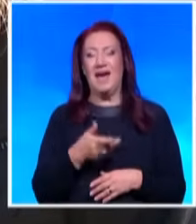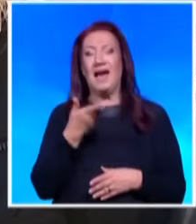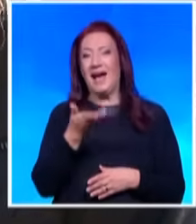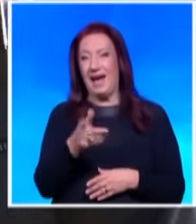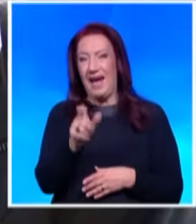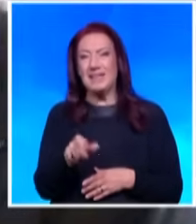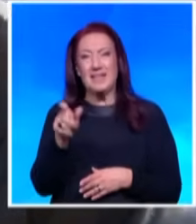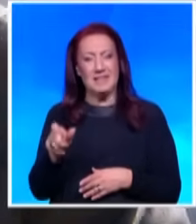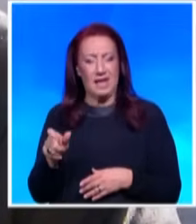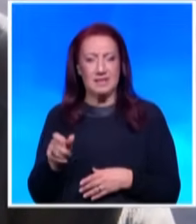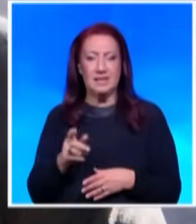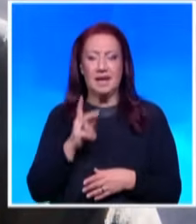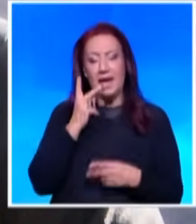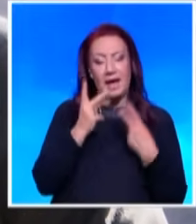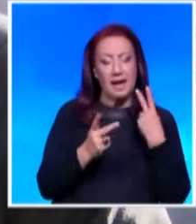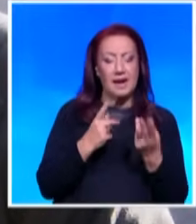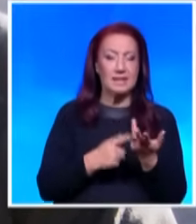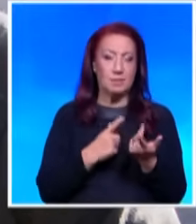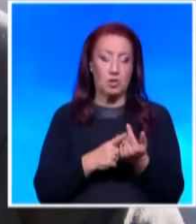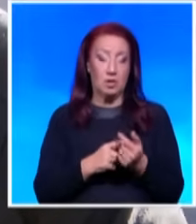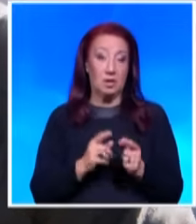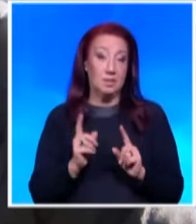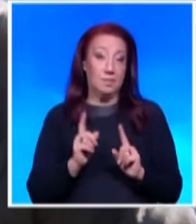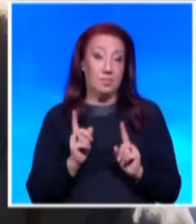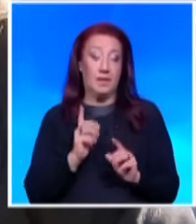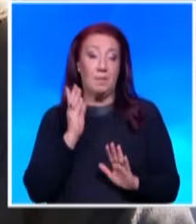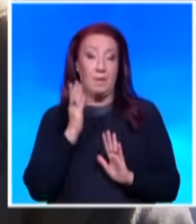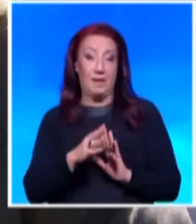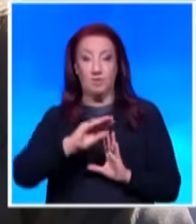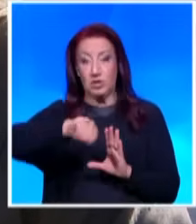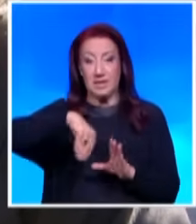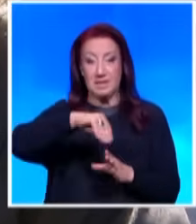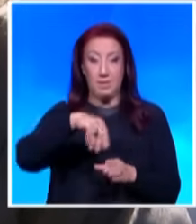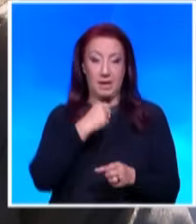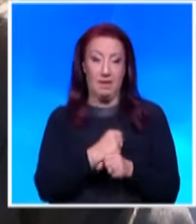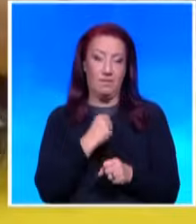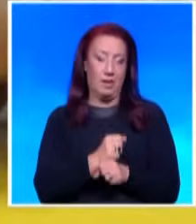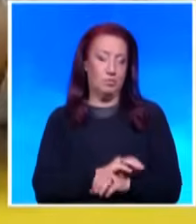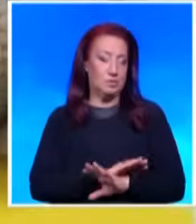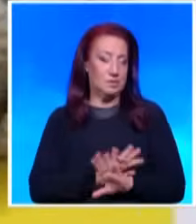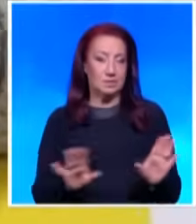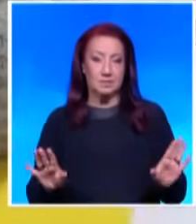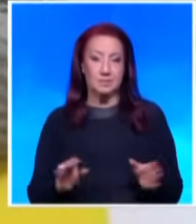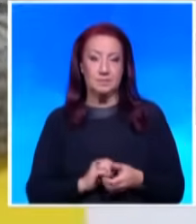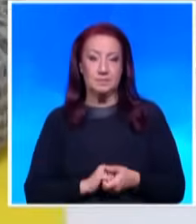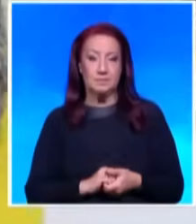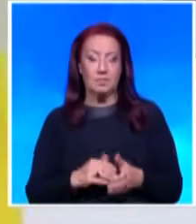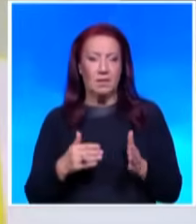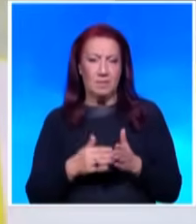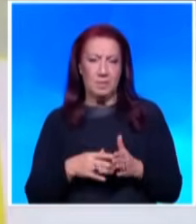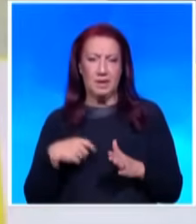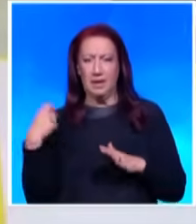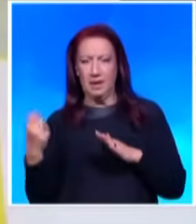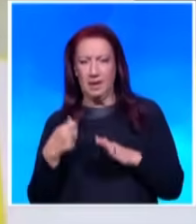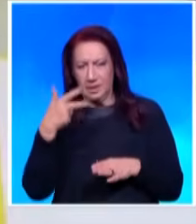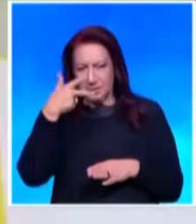въпрос е дали те могат да влияят върху членовете на секционната комисия. Категорично не могат. Въпреки записите,